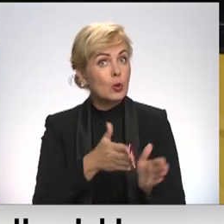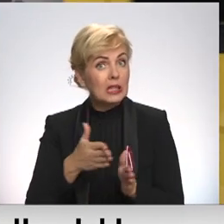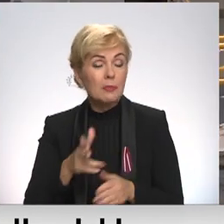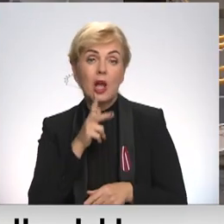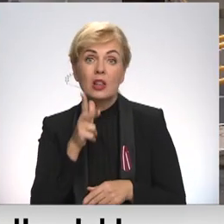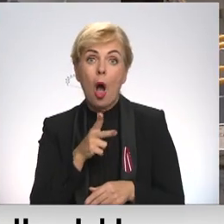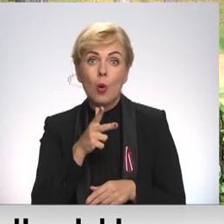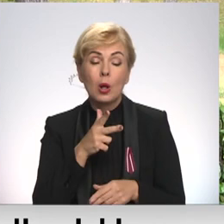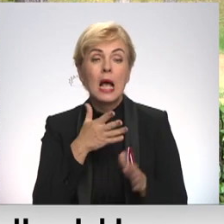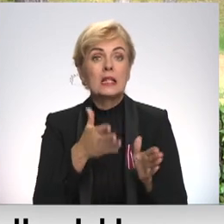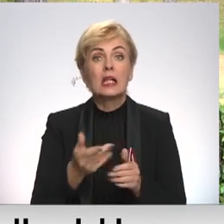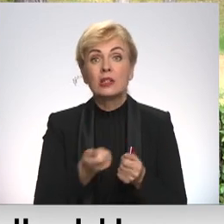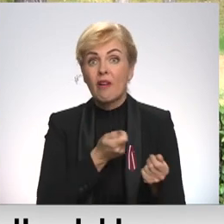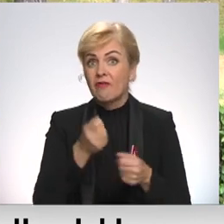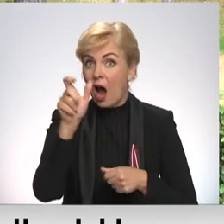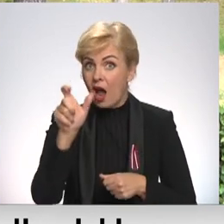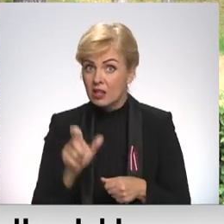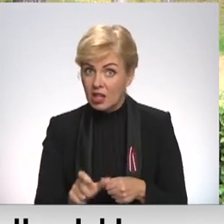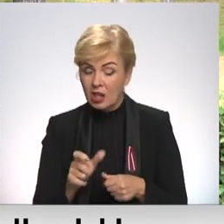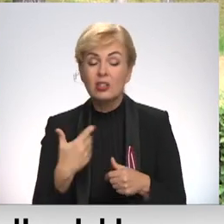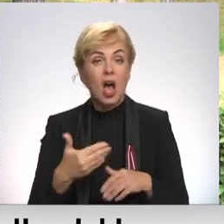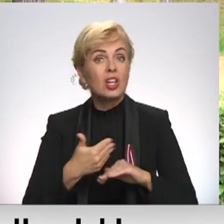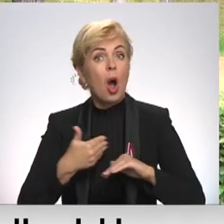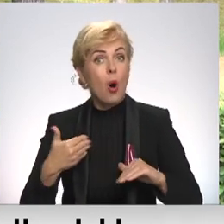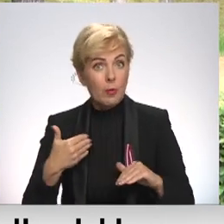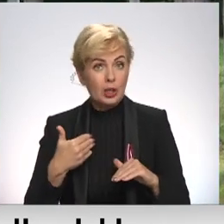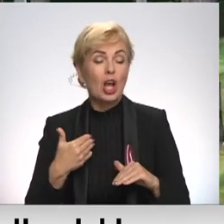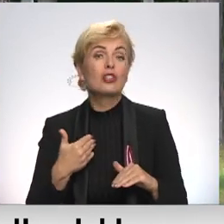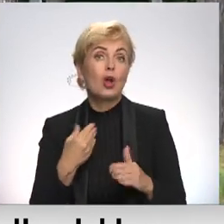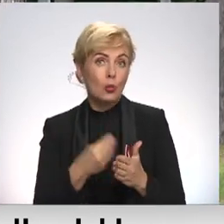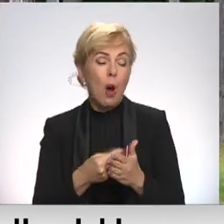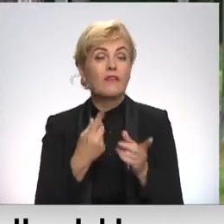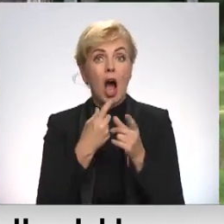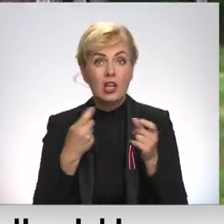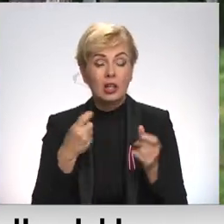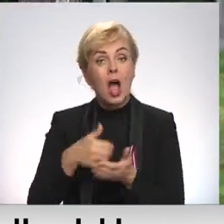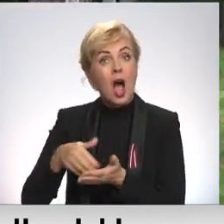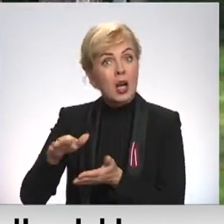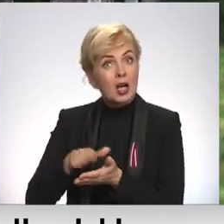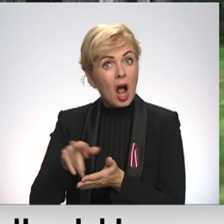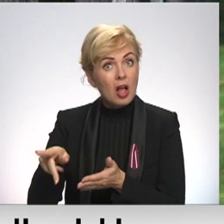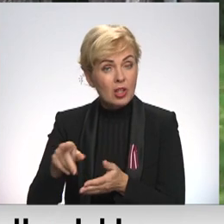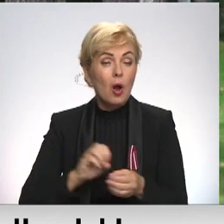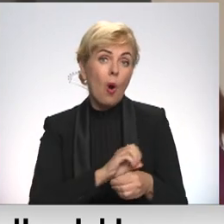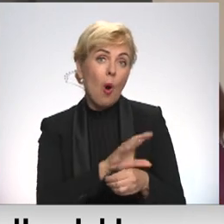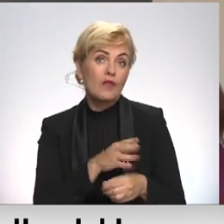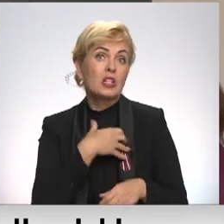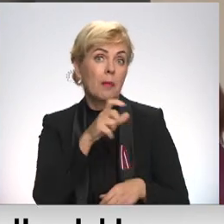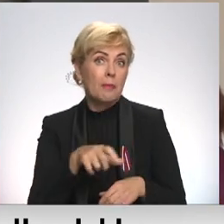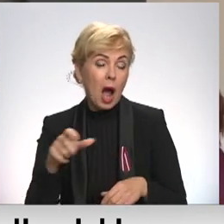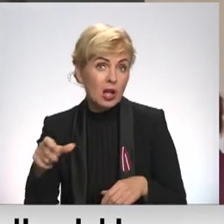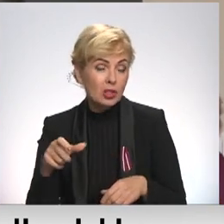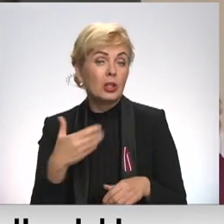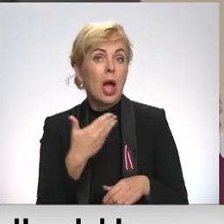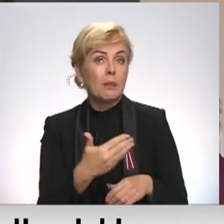Daugavpils slimnīcas vadītājs Gregorijs Simjonovs jau iepriekš atzinīgi novērtējis kolēģus Krāslavā, kas ar COVID-19 pacientu